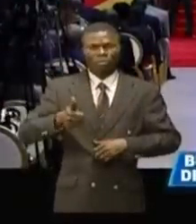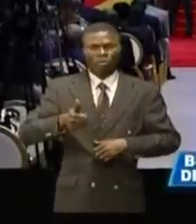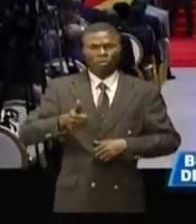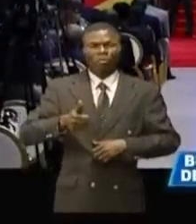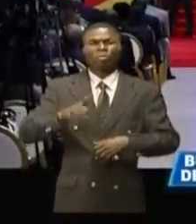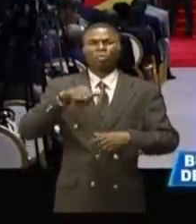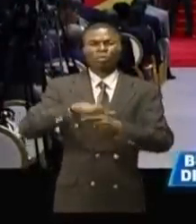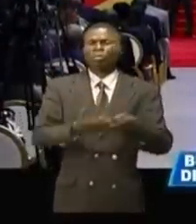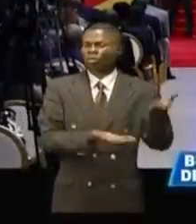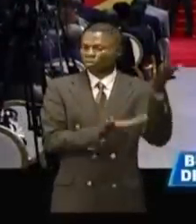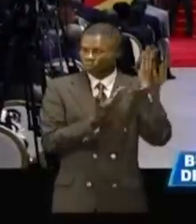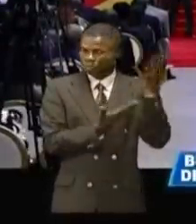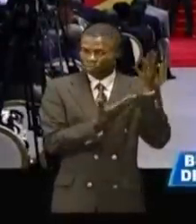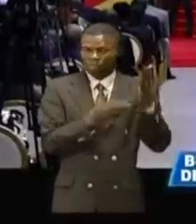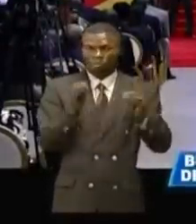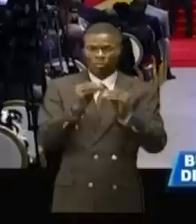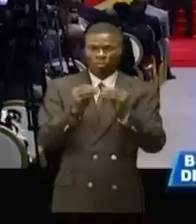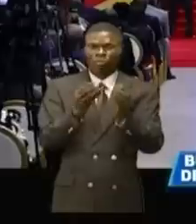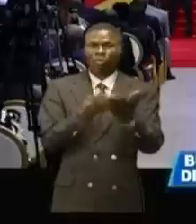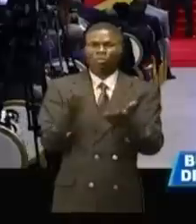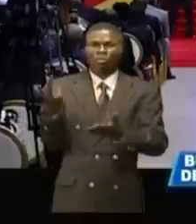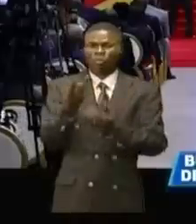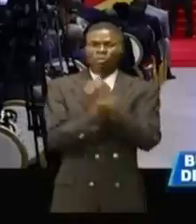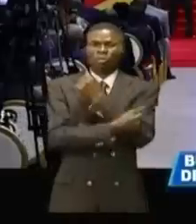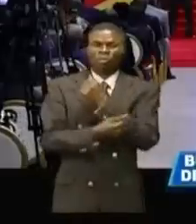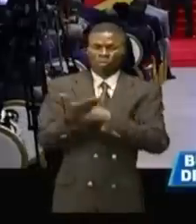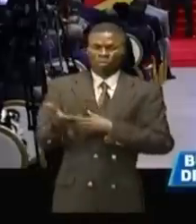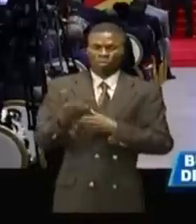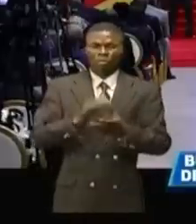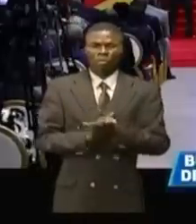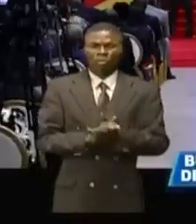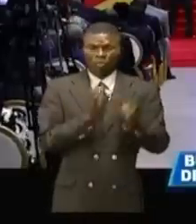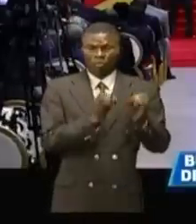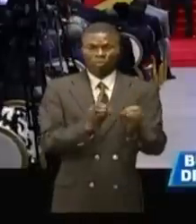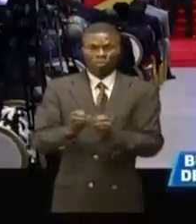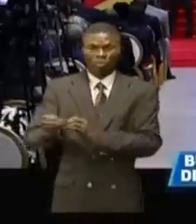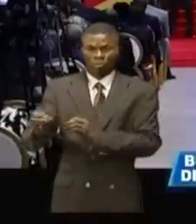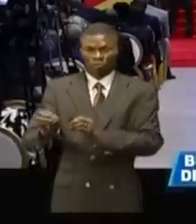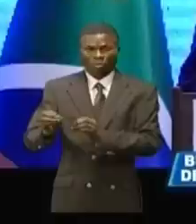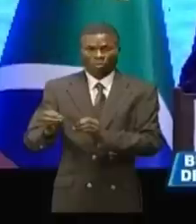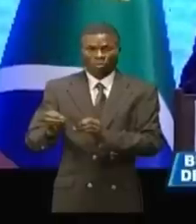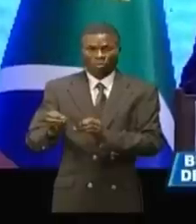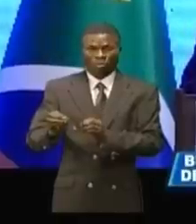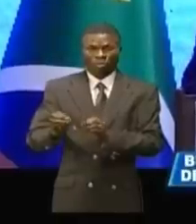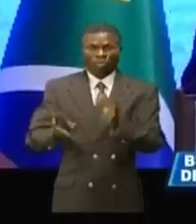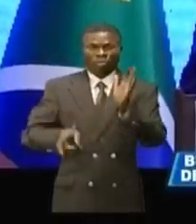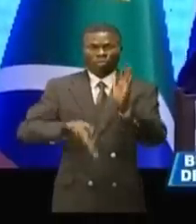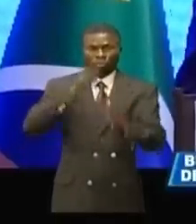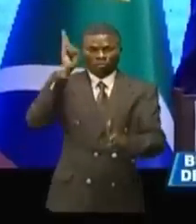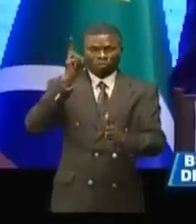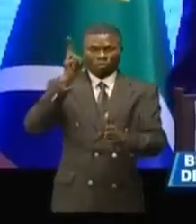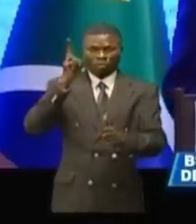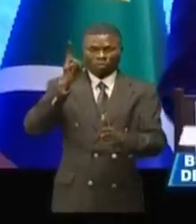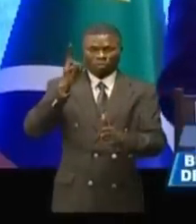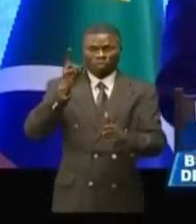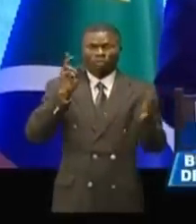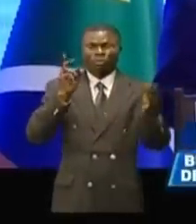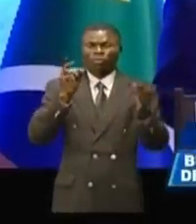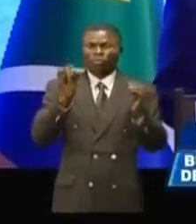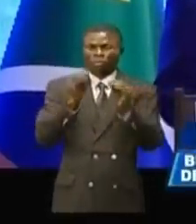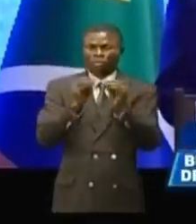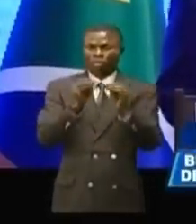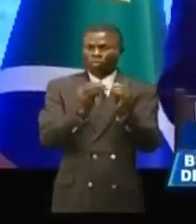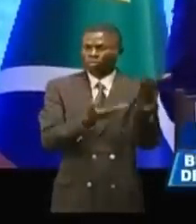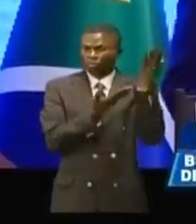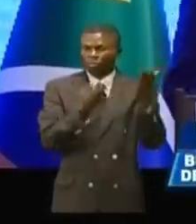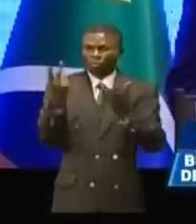toute l'importance de ces assises. La tenue de cette 12e grande rencontre